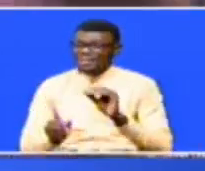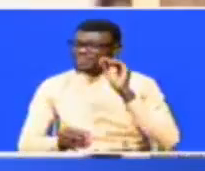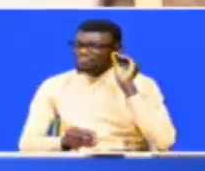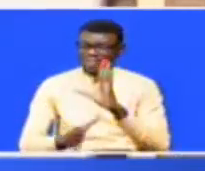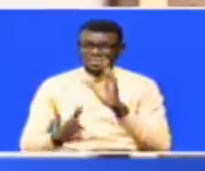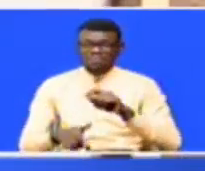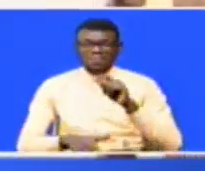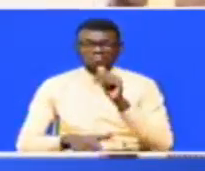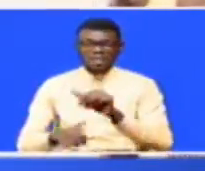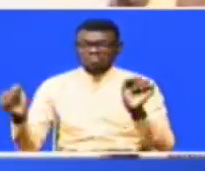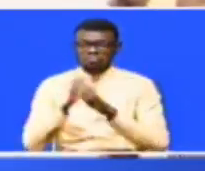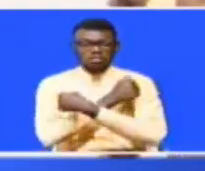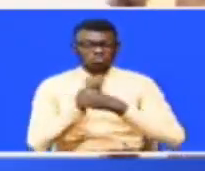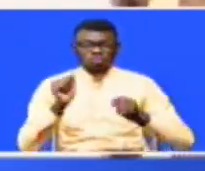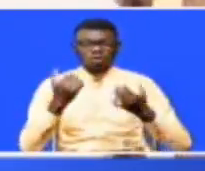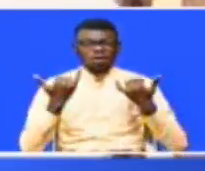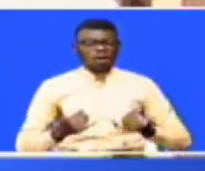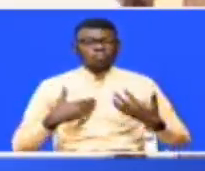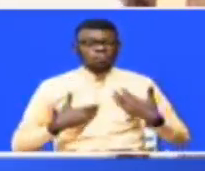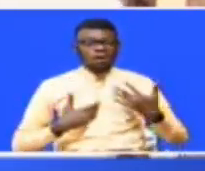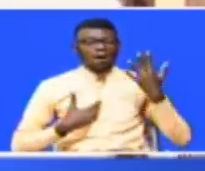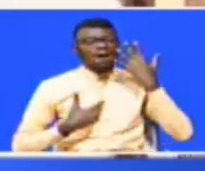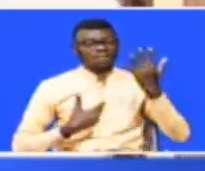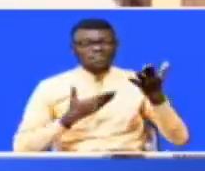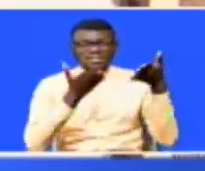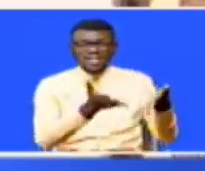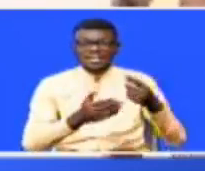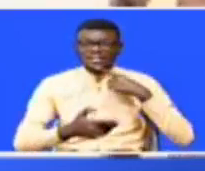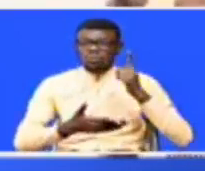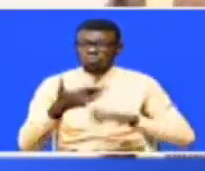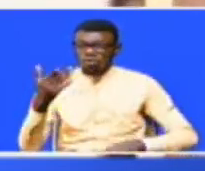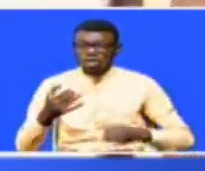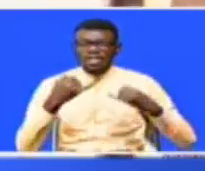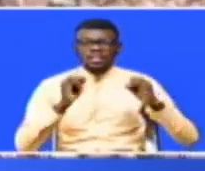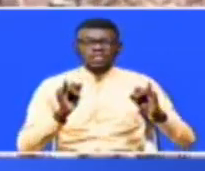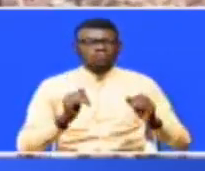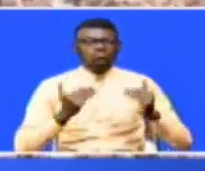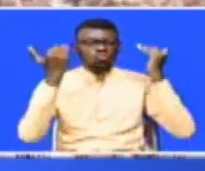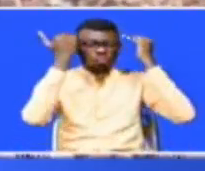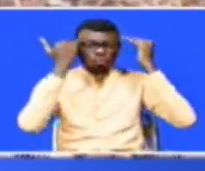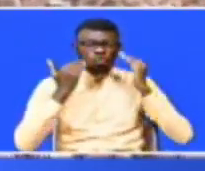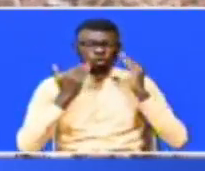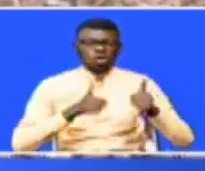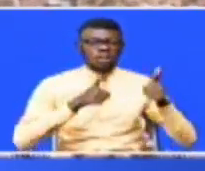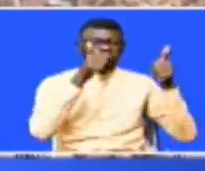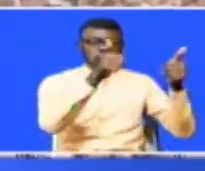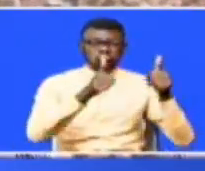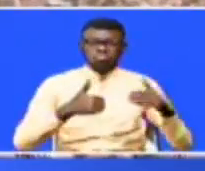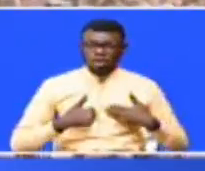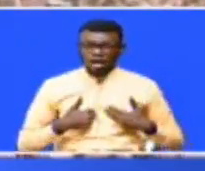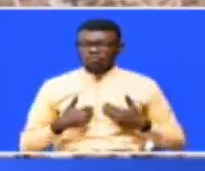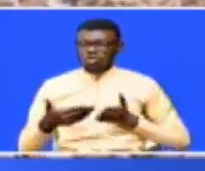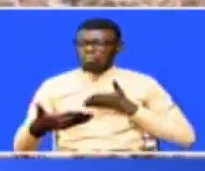toa. Wachuuzi hao zaidi ya 500 wanasema juhudi zao za kupata ilani ya mahakama ili kusimamisha ubomozi